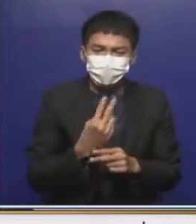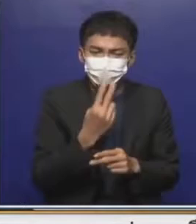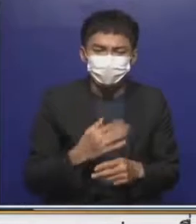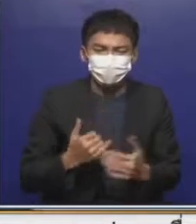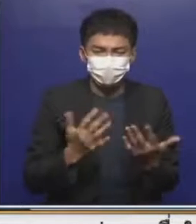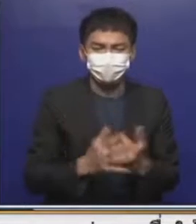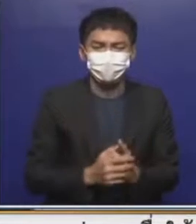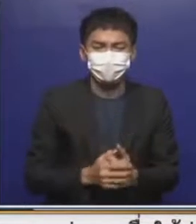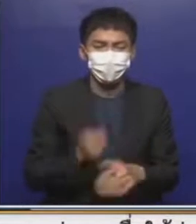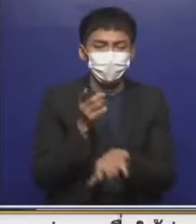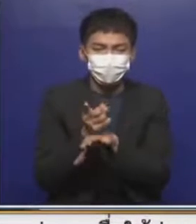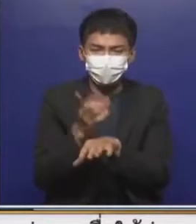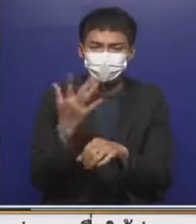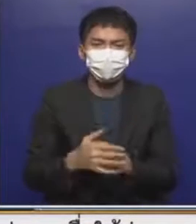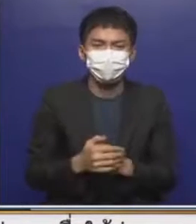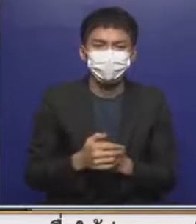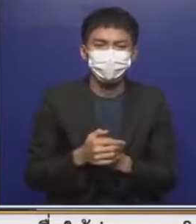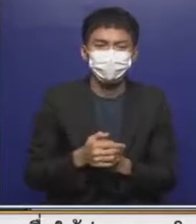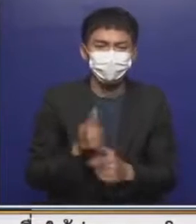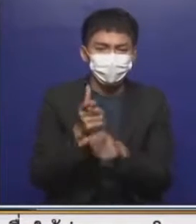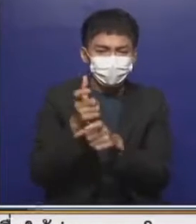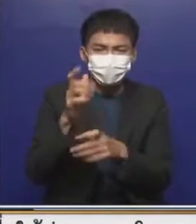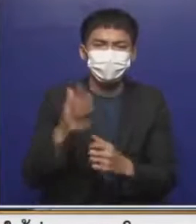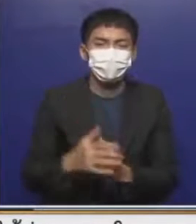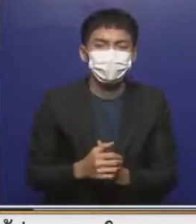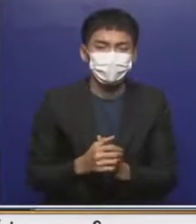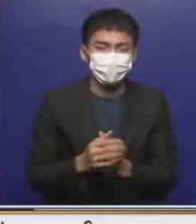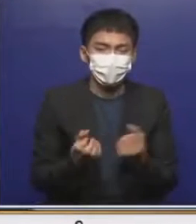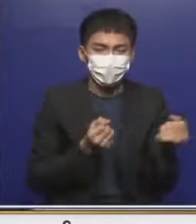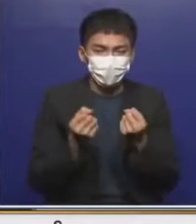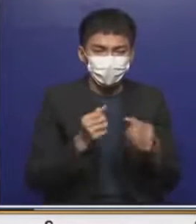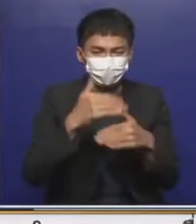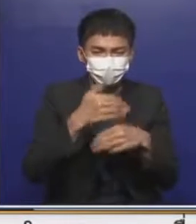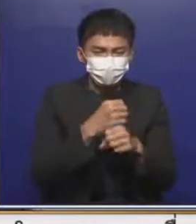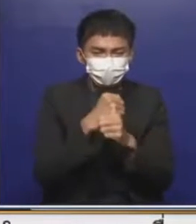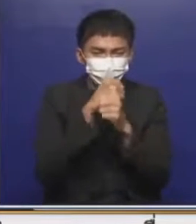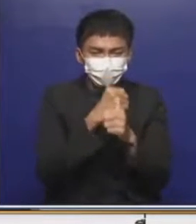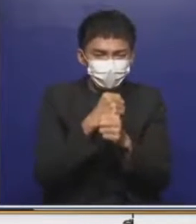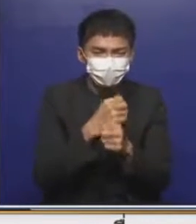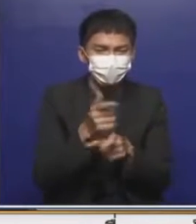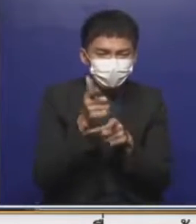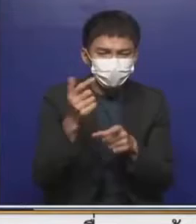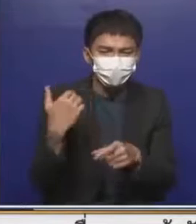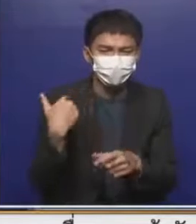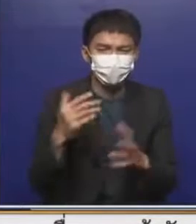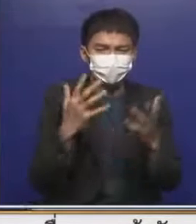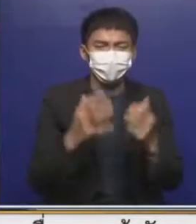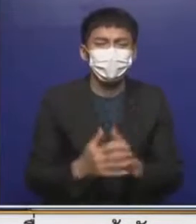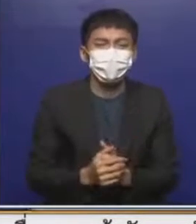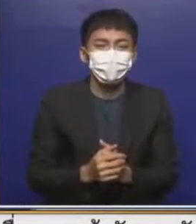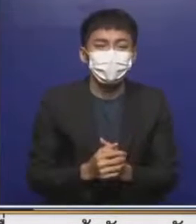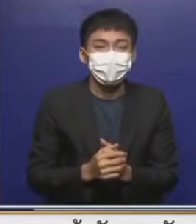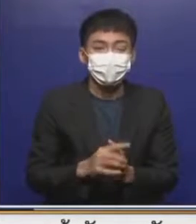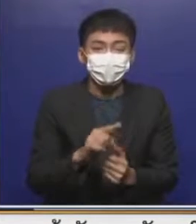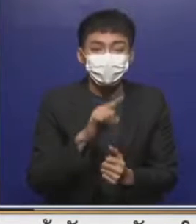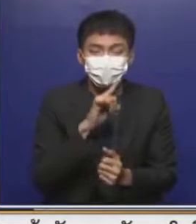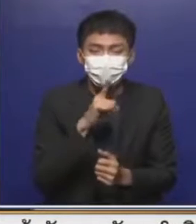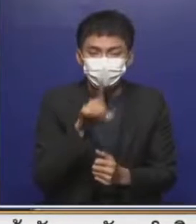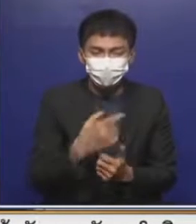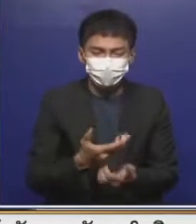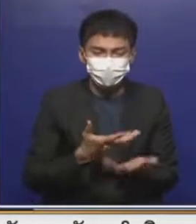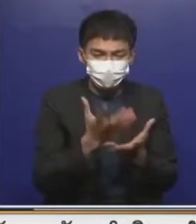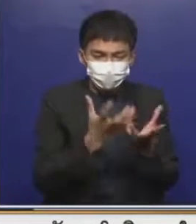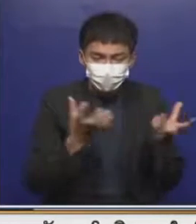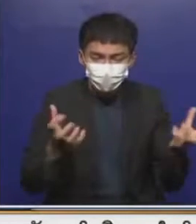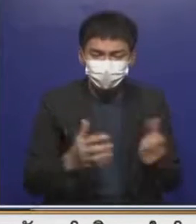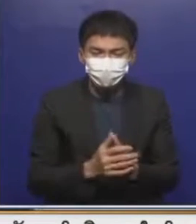ไม่ได้ขาดรถถางไม่ได้ขาดรถยานก็ถามจ ๆ ihat ทรฐานครับไม่ซืออาุกสักปีนจะชักดน ชกพระต